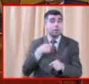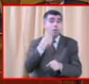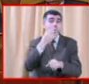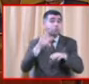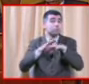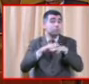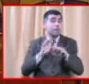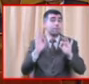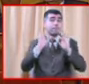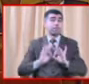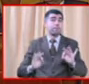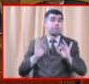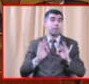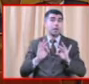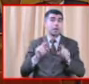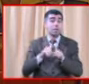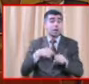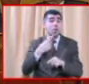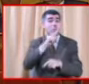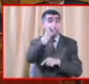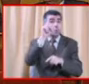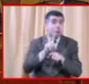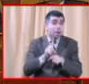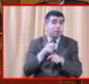عندنا كنسائلكم هذا السؤال هذا، فاش كنشوفوا